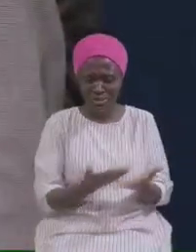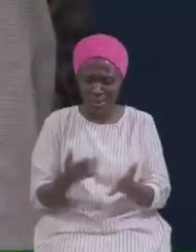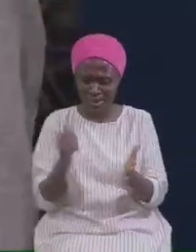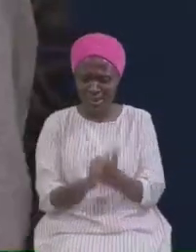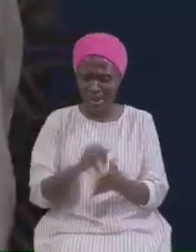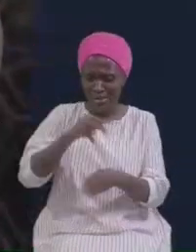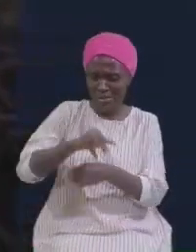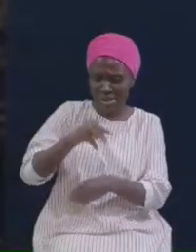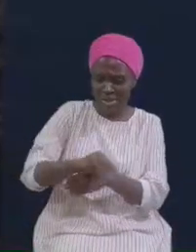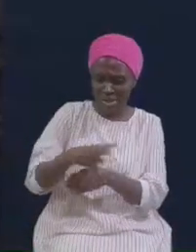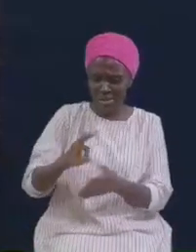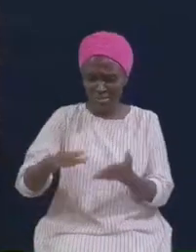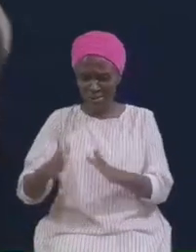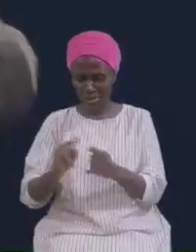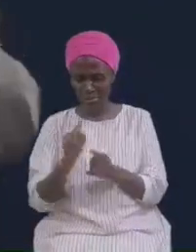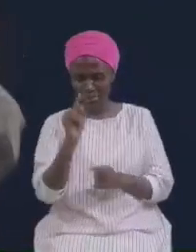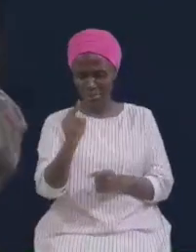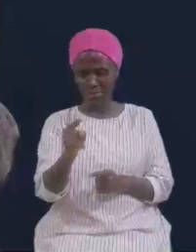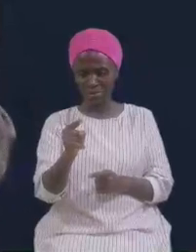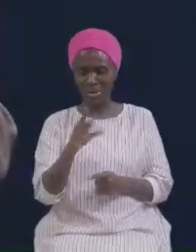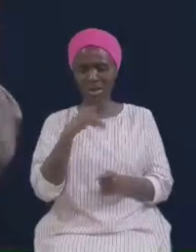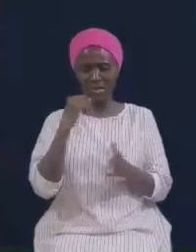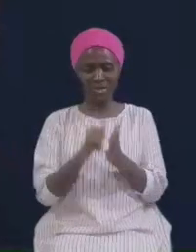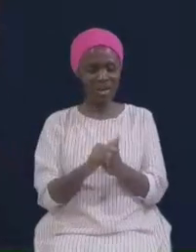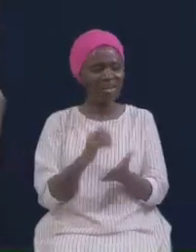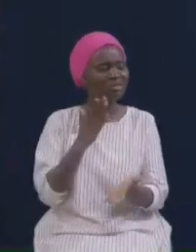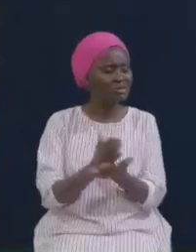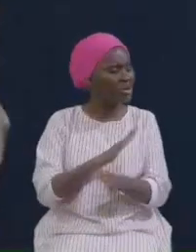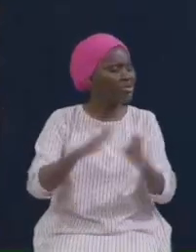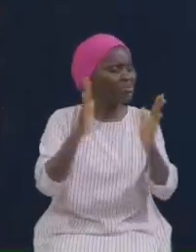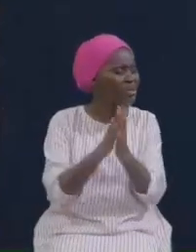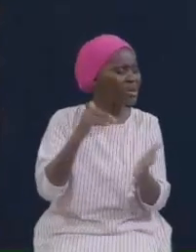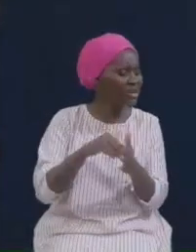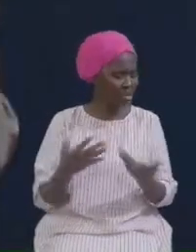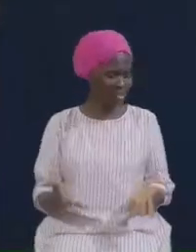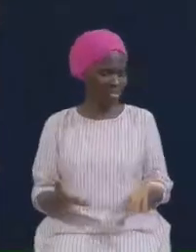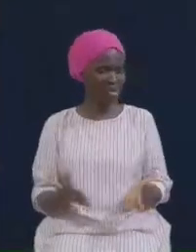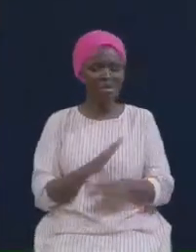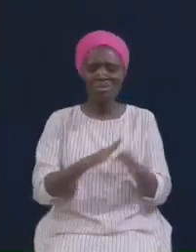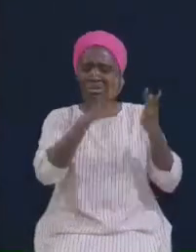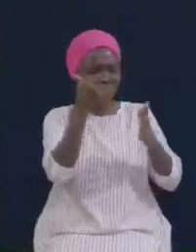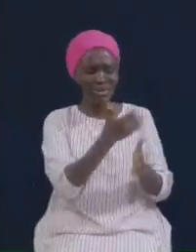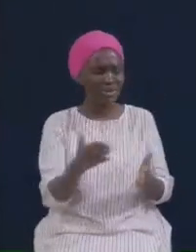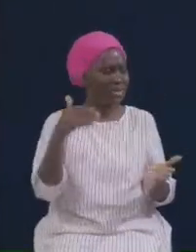Quiconque envoie ce message de mort à tes oreilles pour dire ne prie plus, n'espère plus rien,